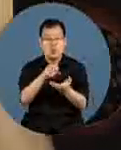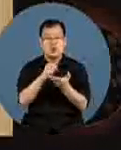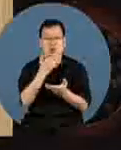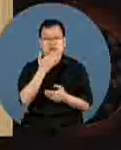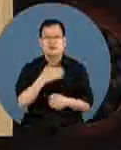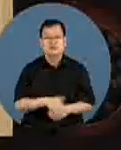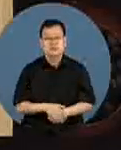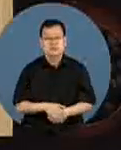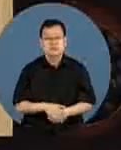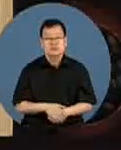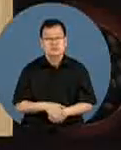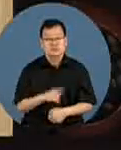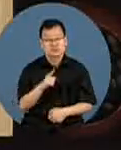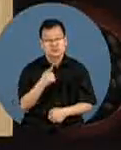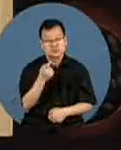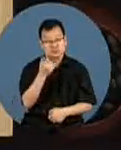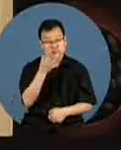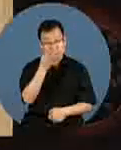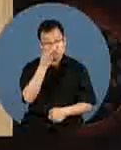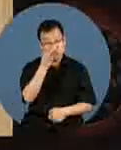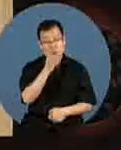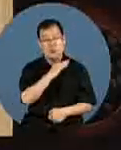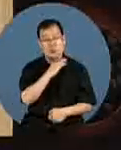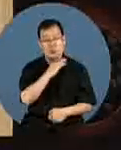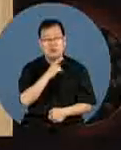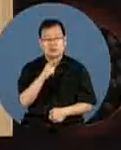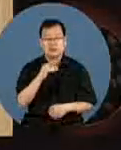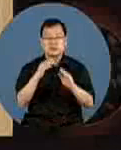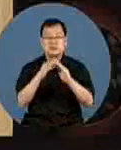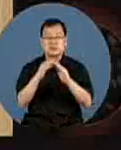또 눈에 보이지 않는 안형이 조금씩 있습니다.